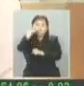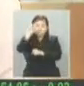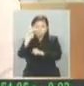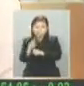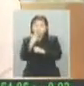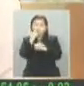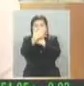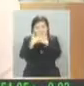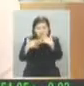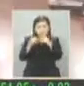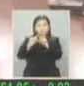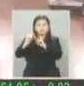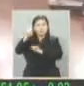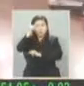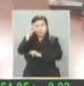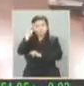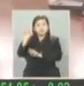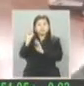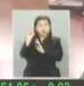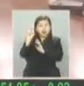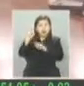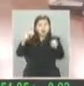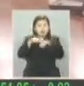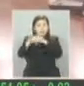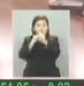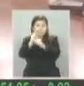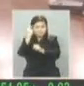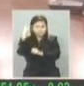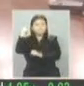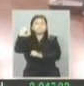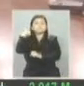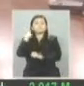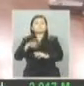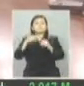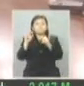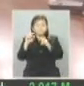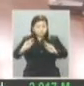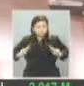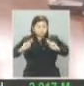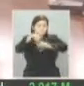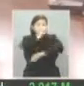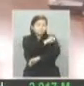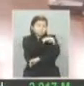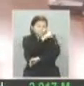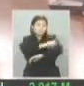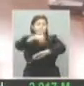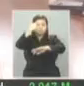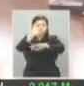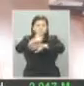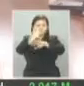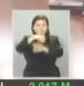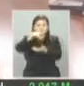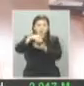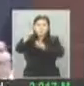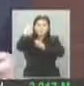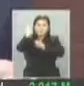เหตุในช่วง7วันอันตรายนายจุรินทร์ลักษณวิศิษฐ์รัฐมนตรีว่าการกระทรวงสาธารณสุขกล่าวหลังจากที่ประ